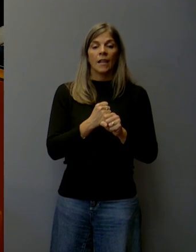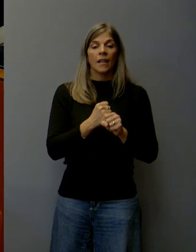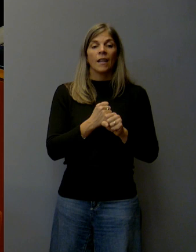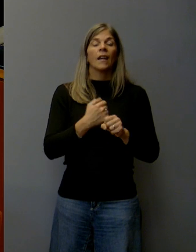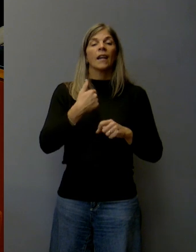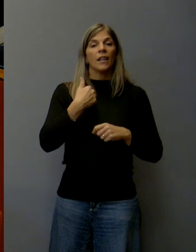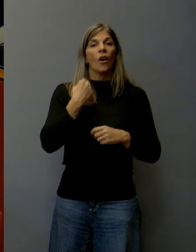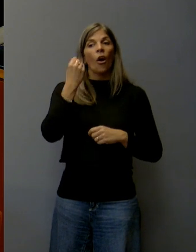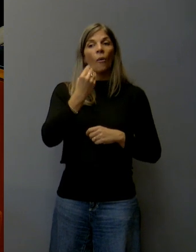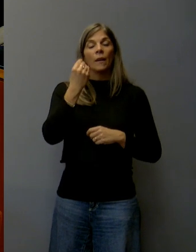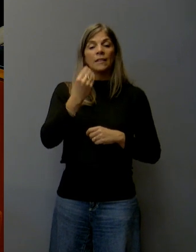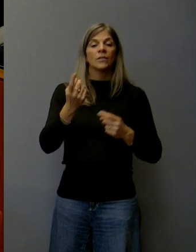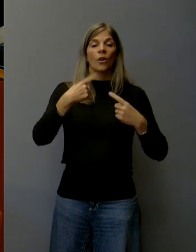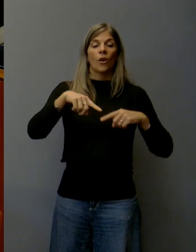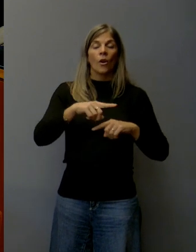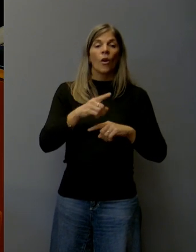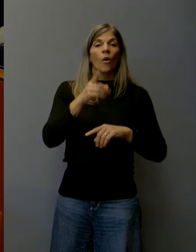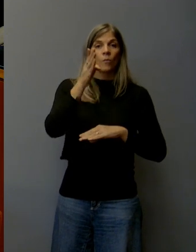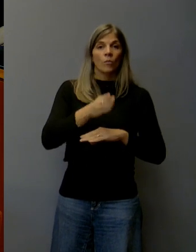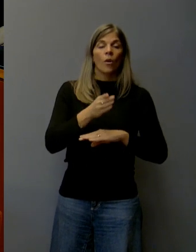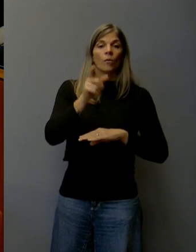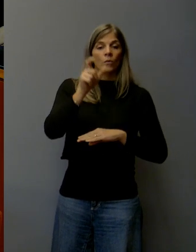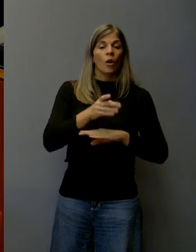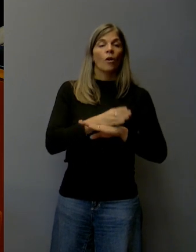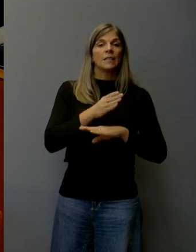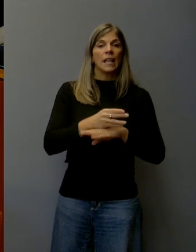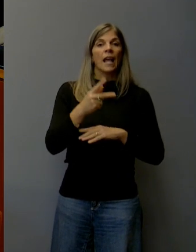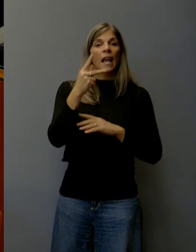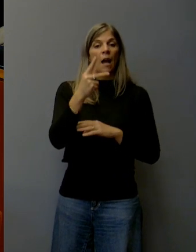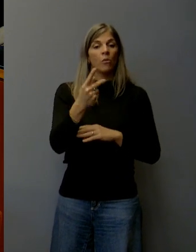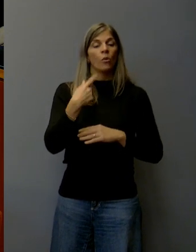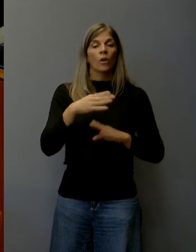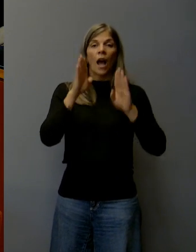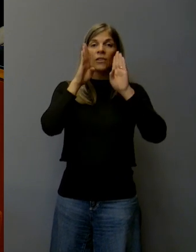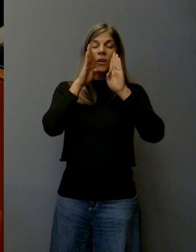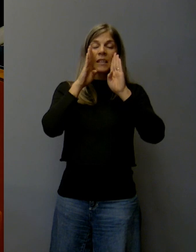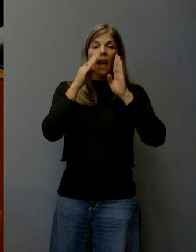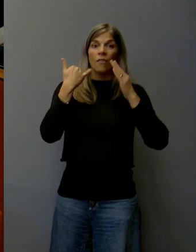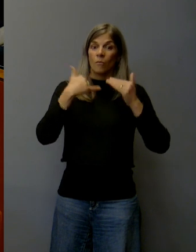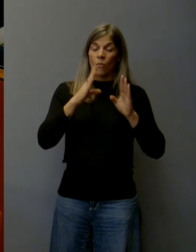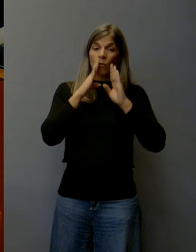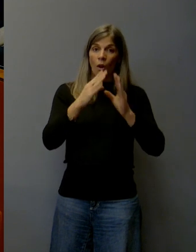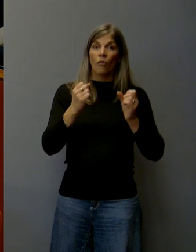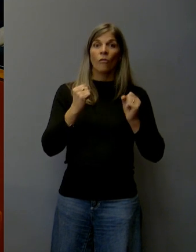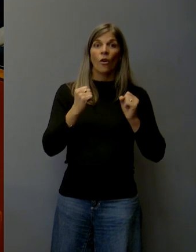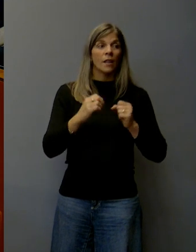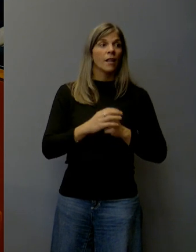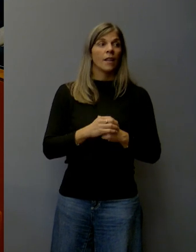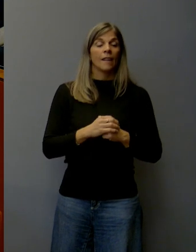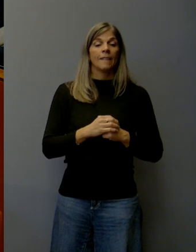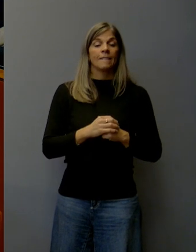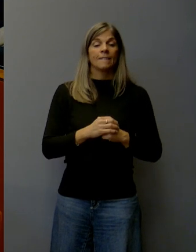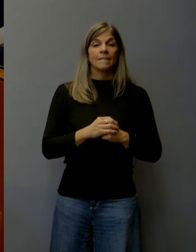il consigliere Cavour che stavo ascoltando con molta attenzione Per cui ha decisamente presentato